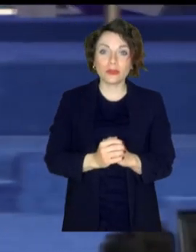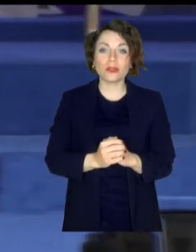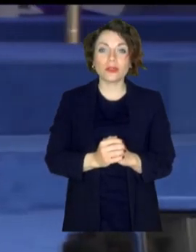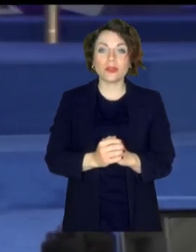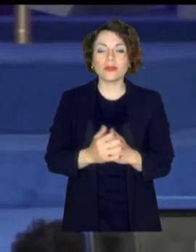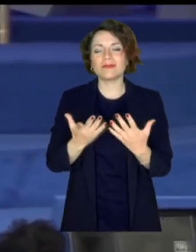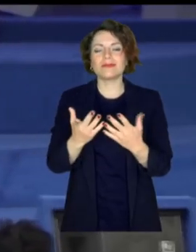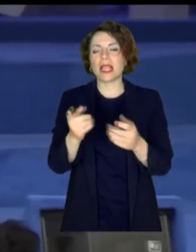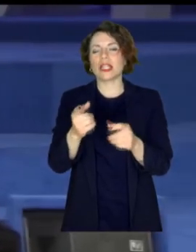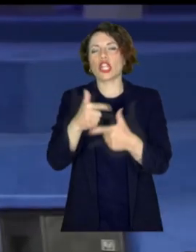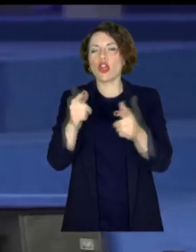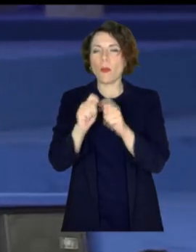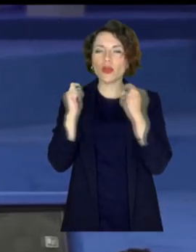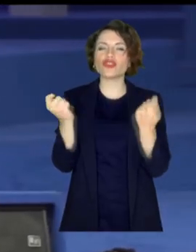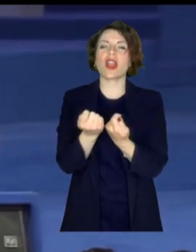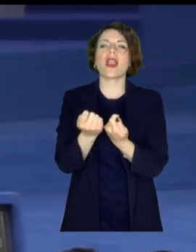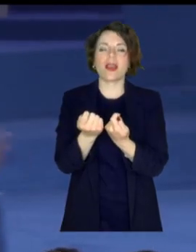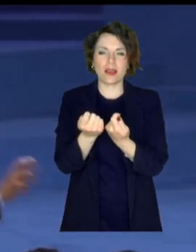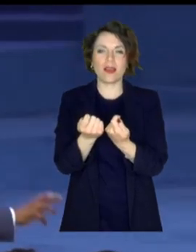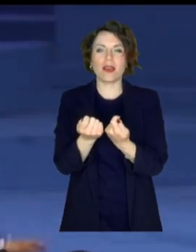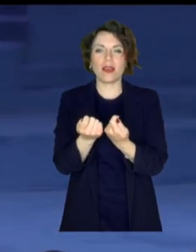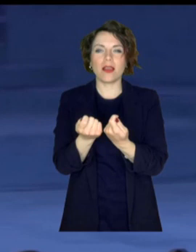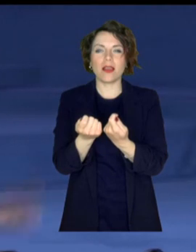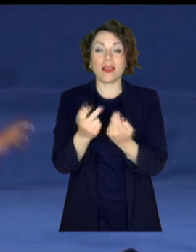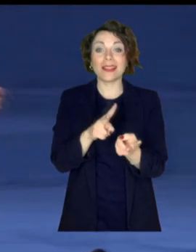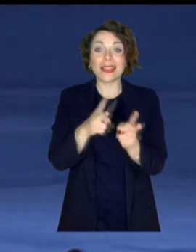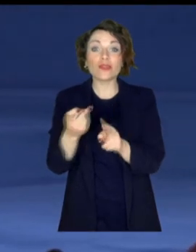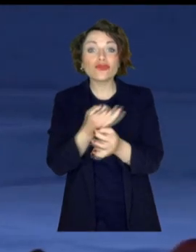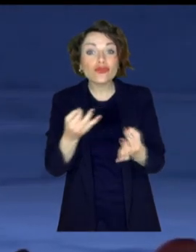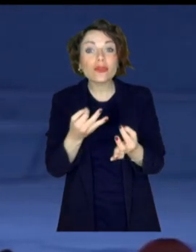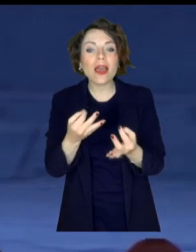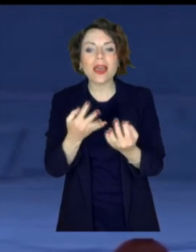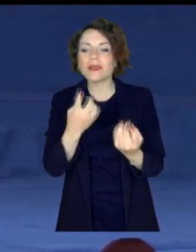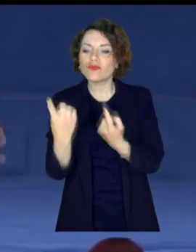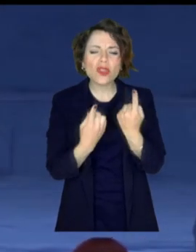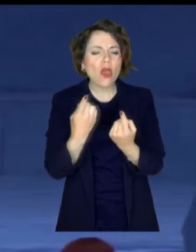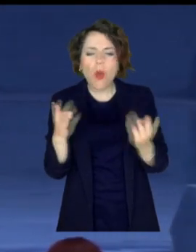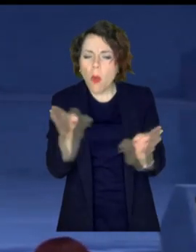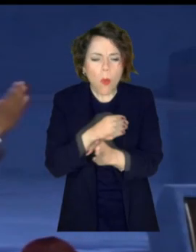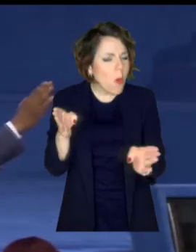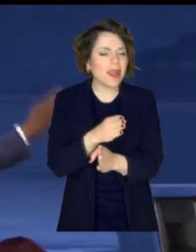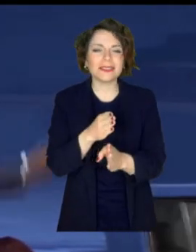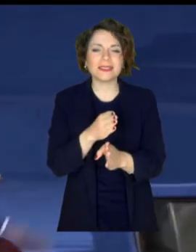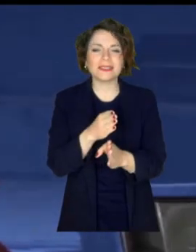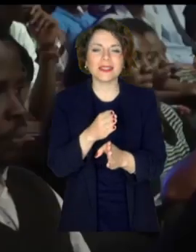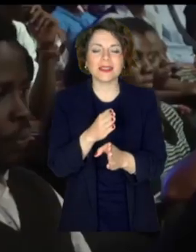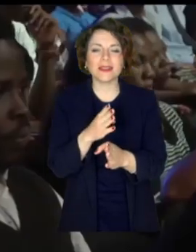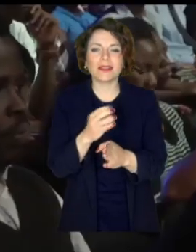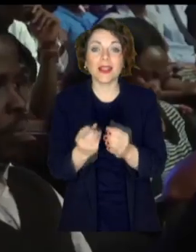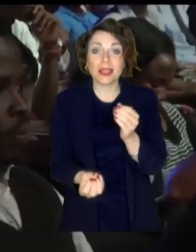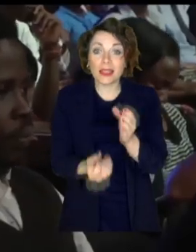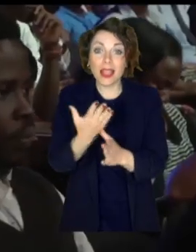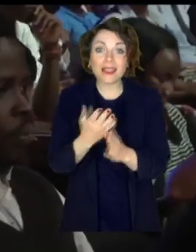È più generico. È tutto quello, qualunque cosa sia nata da Dio.